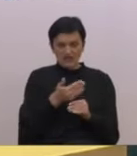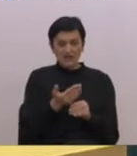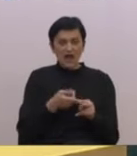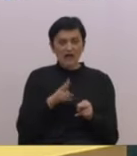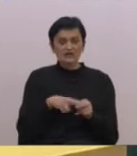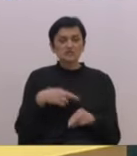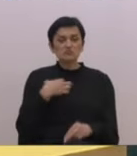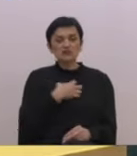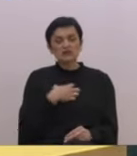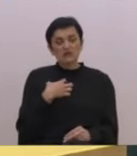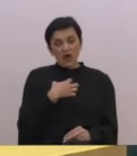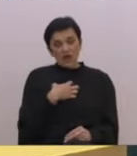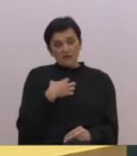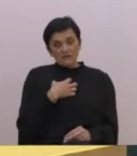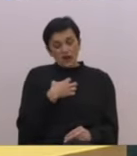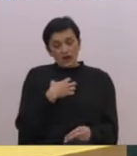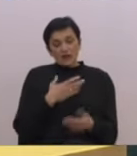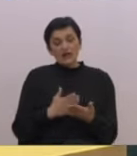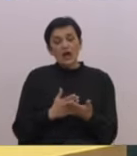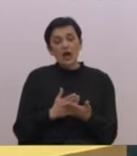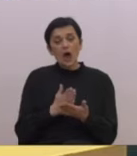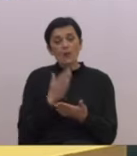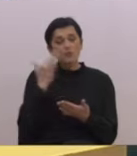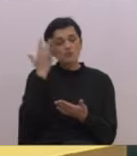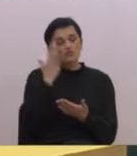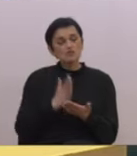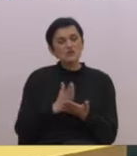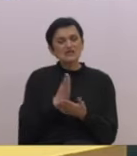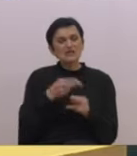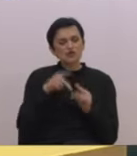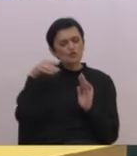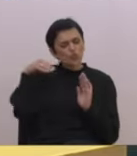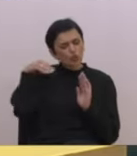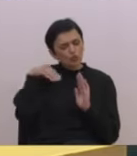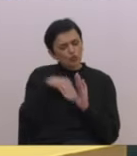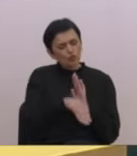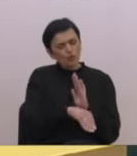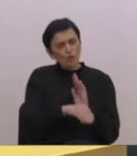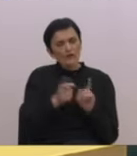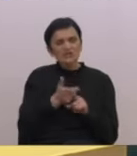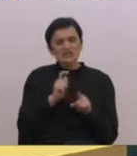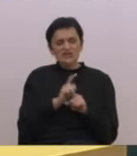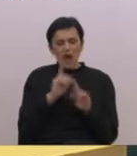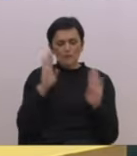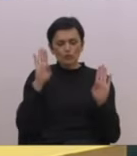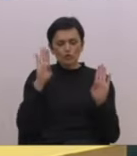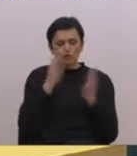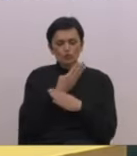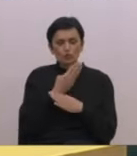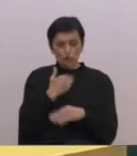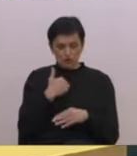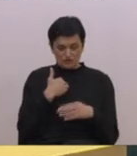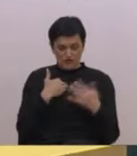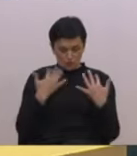არის მთავარი ამოცანა და მიზანი იმ უტოპიური, ჩვენთვის ძალიან მტრული და აი ჩვენ რო